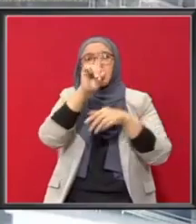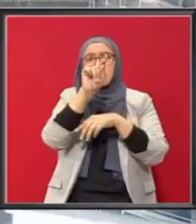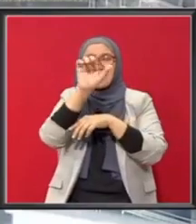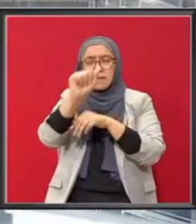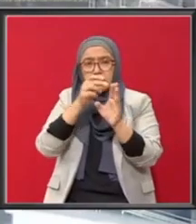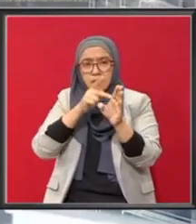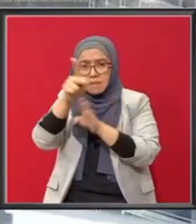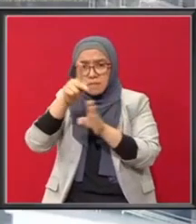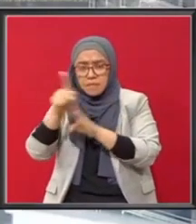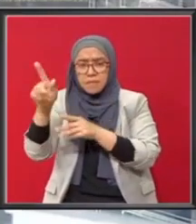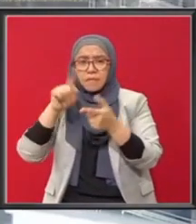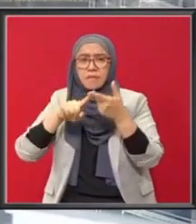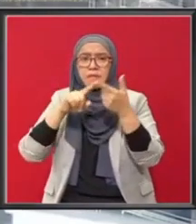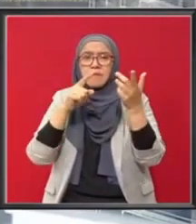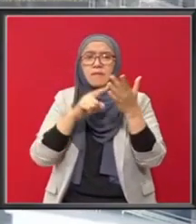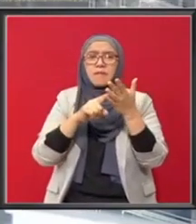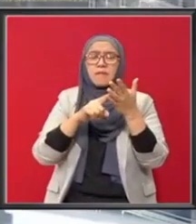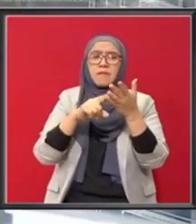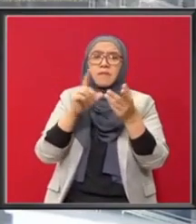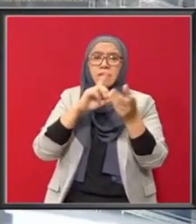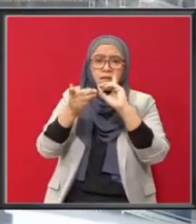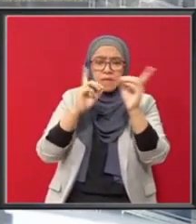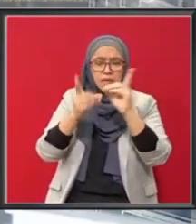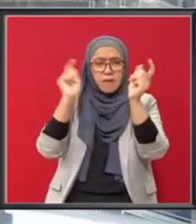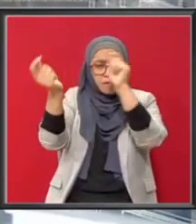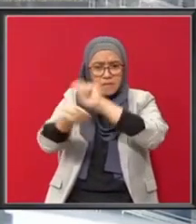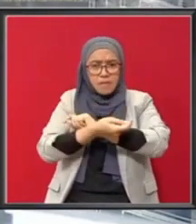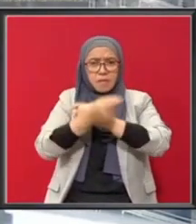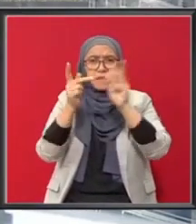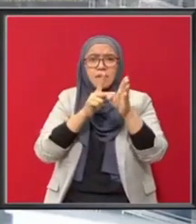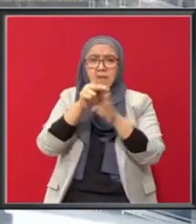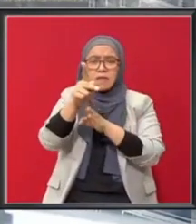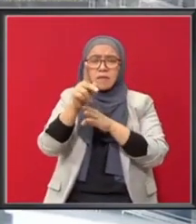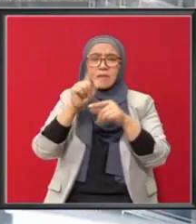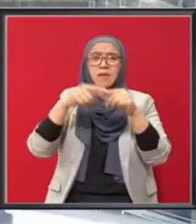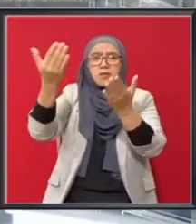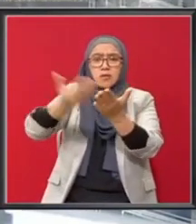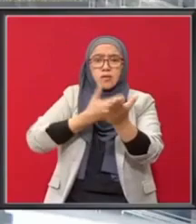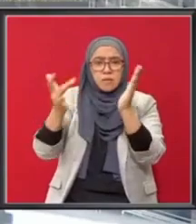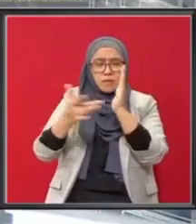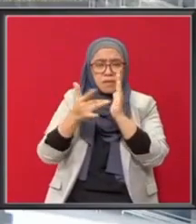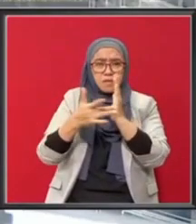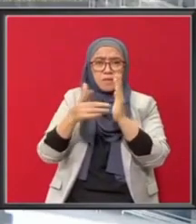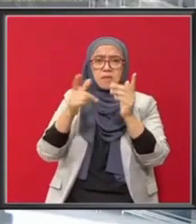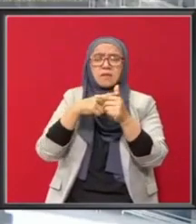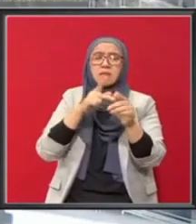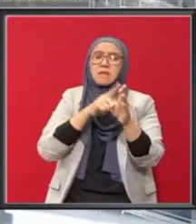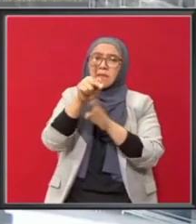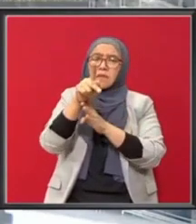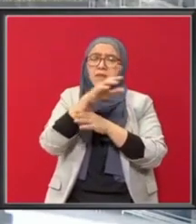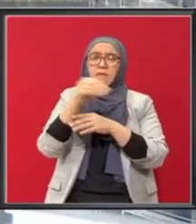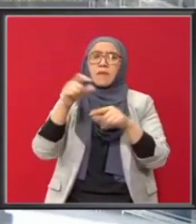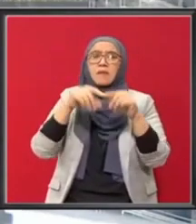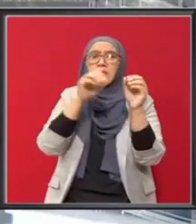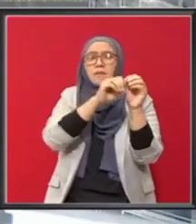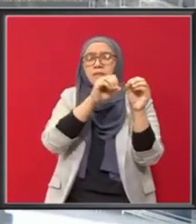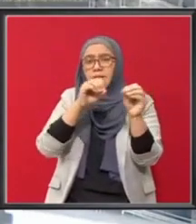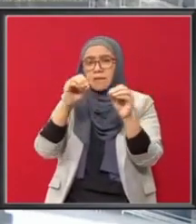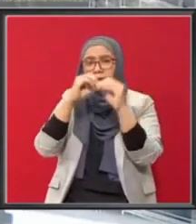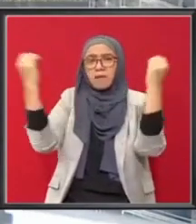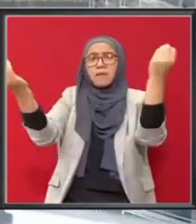professionalism digital transformation spesialis new teknologi spesialis organization development specialist dan